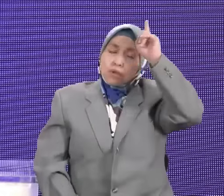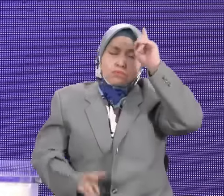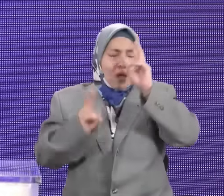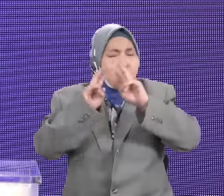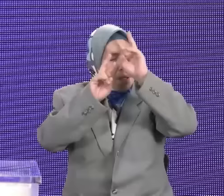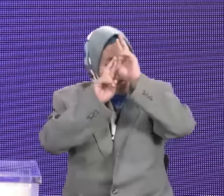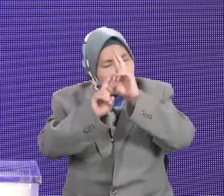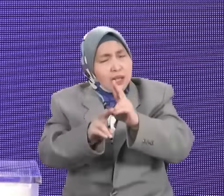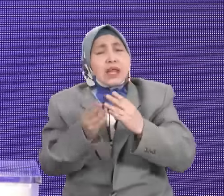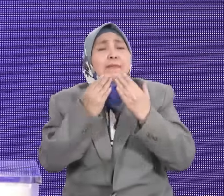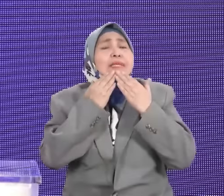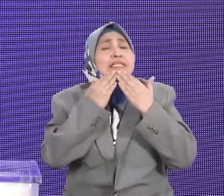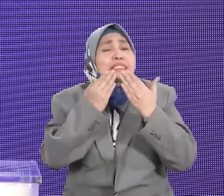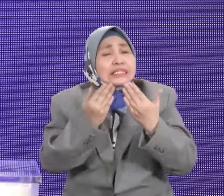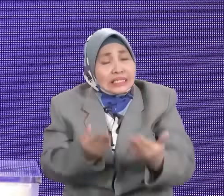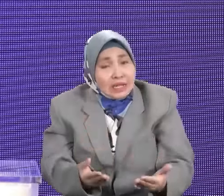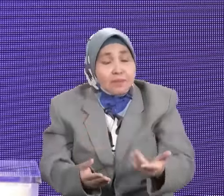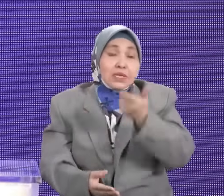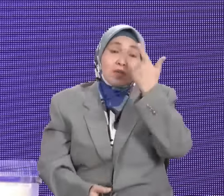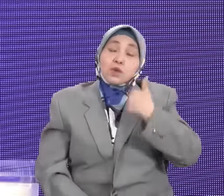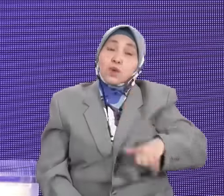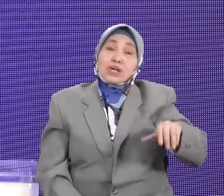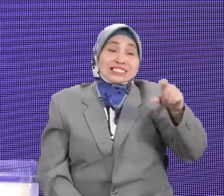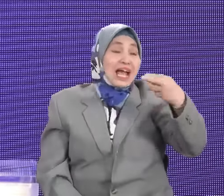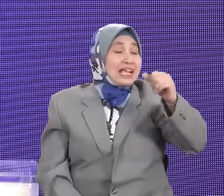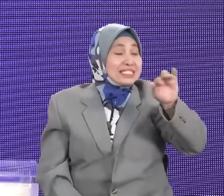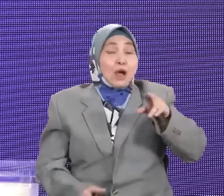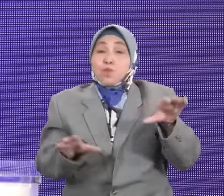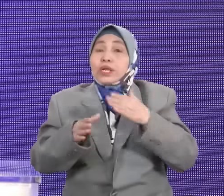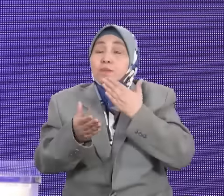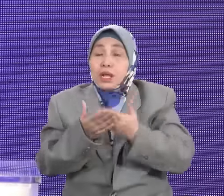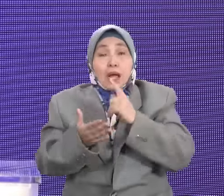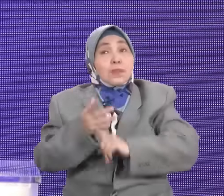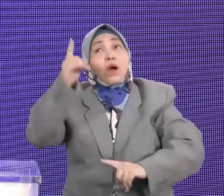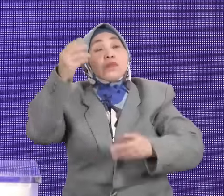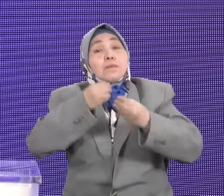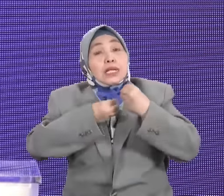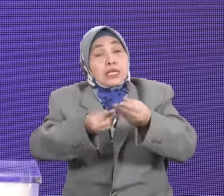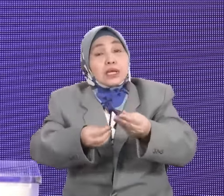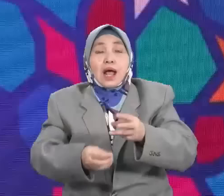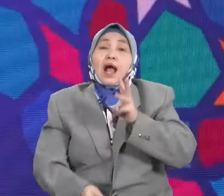amat berterima kasih hajar berbuat kebaikan apakah yang Allah bagi hadiahnya Ustaz Masyaallah